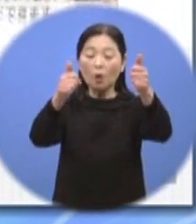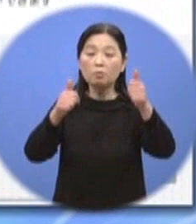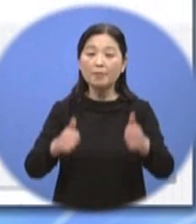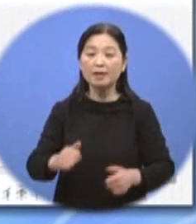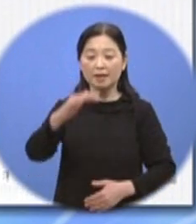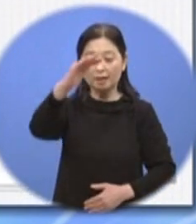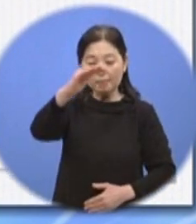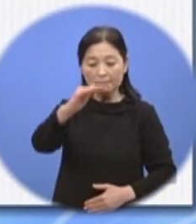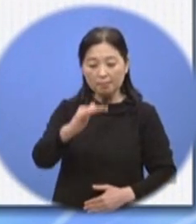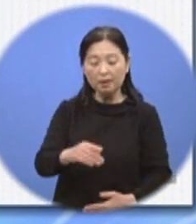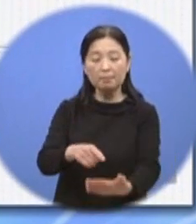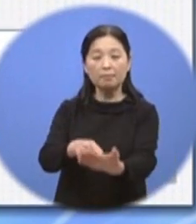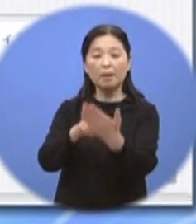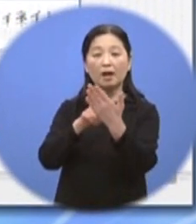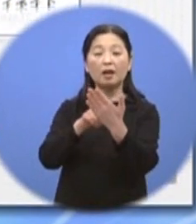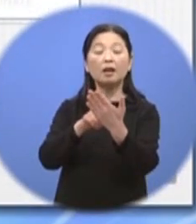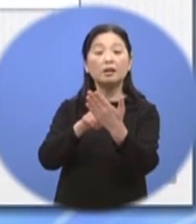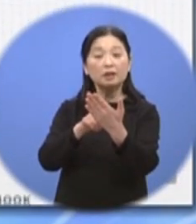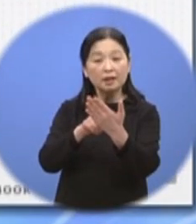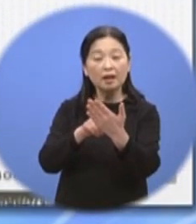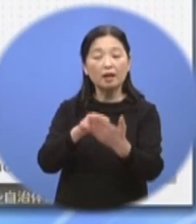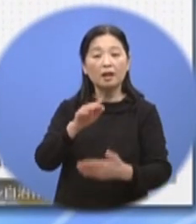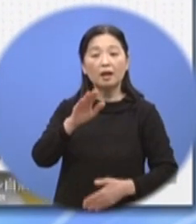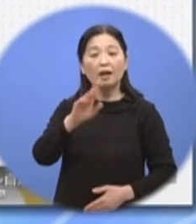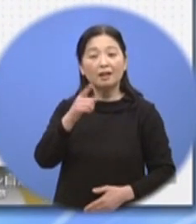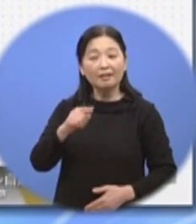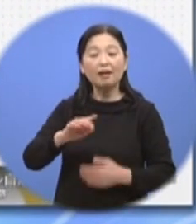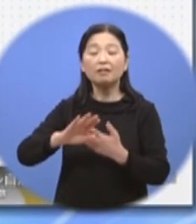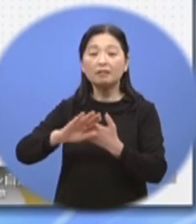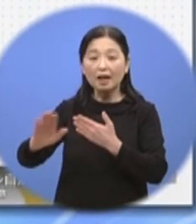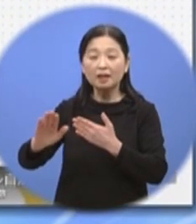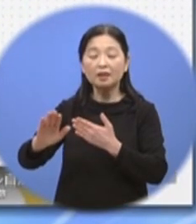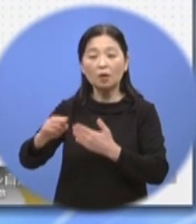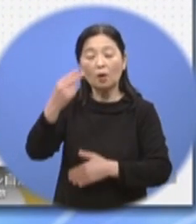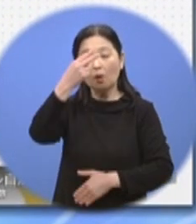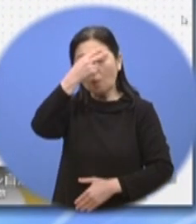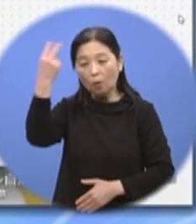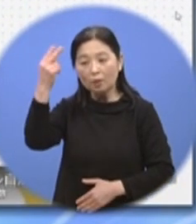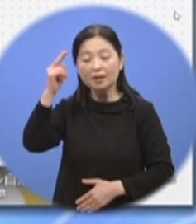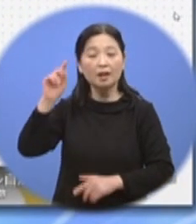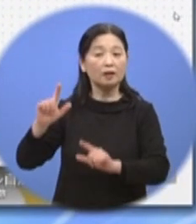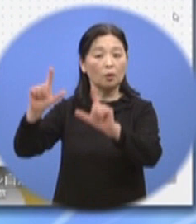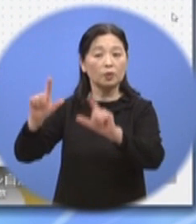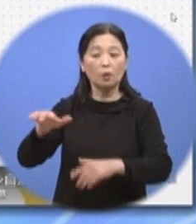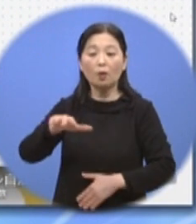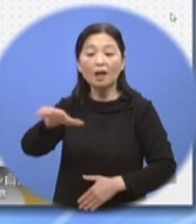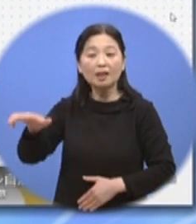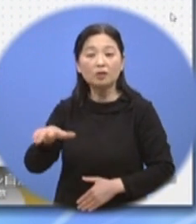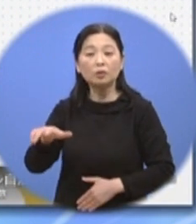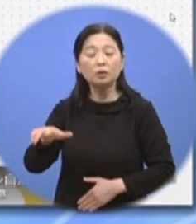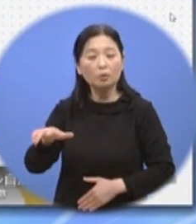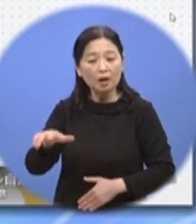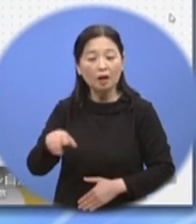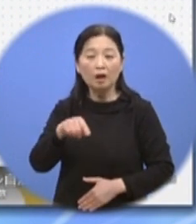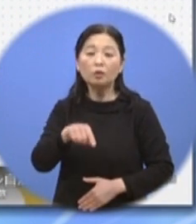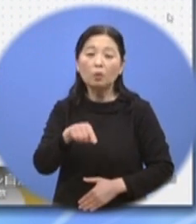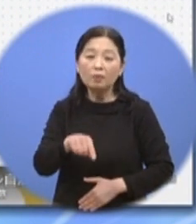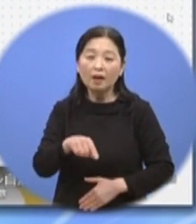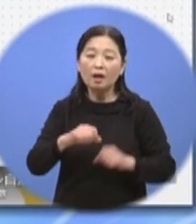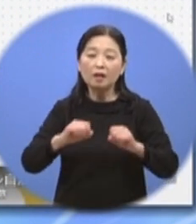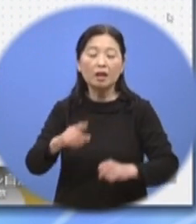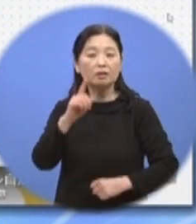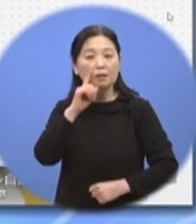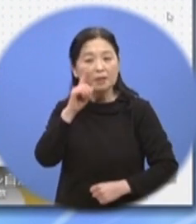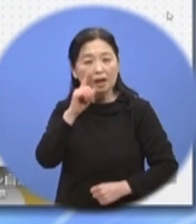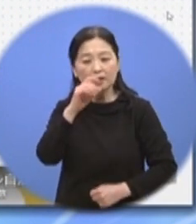でお見せすることによって、県外の首都圏であったり京阪神の方が和歌山でワーケーションやってみたいけどどういうとこがいいんやろっていうのをですね、和